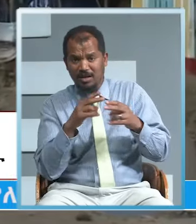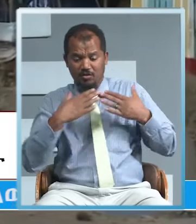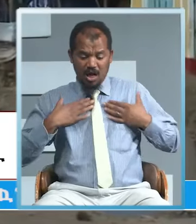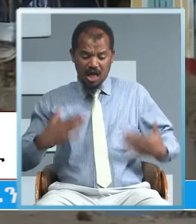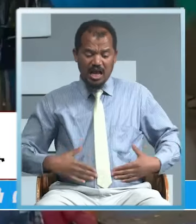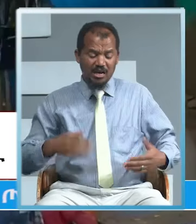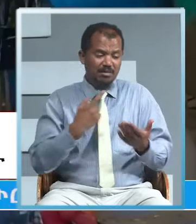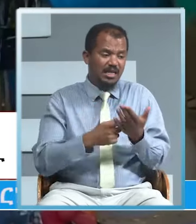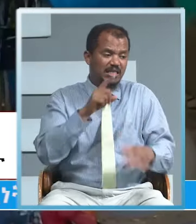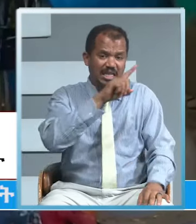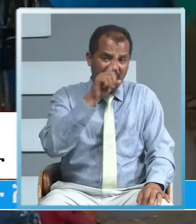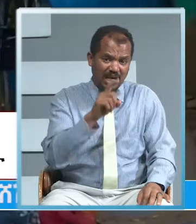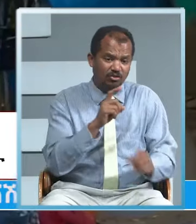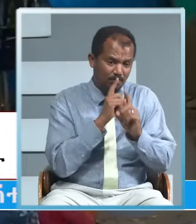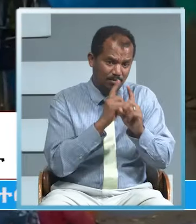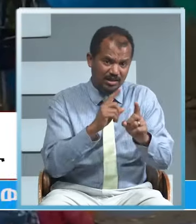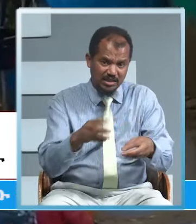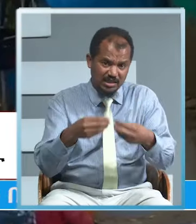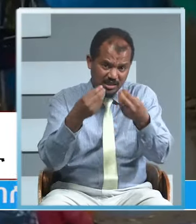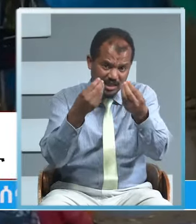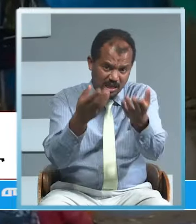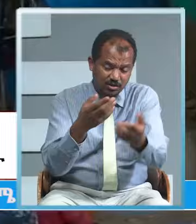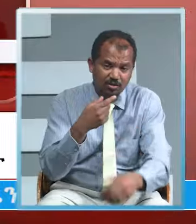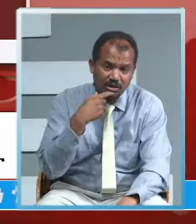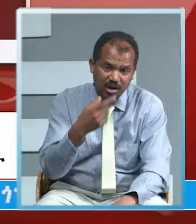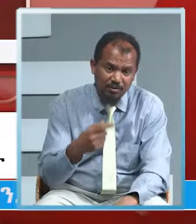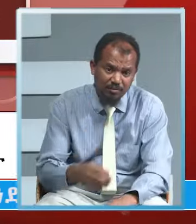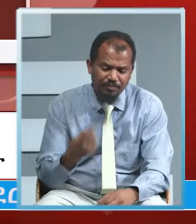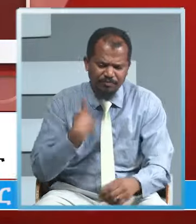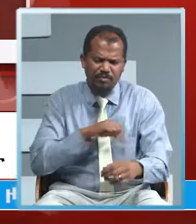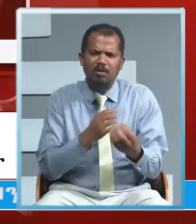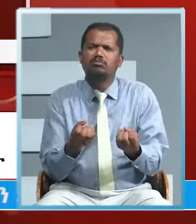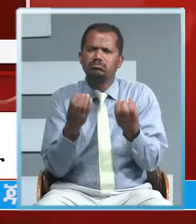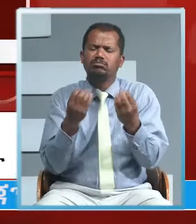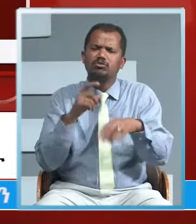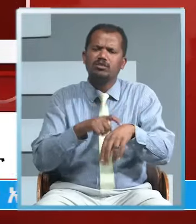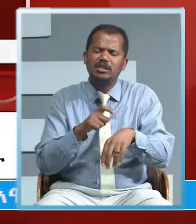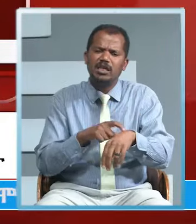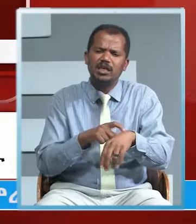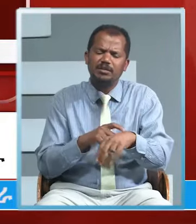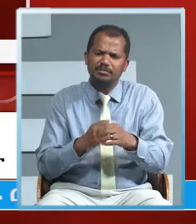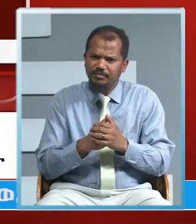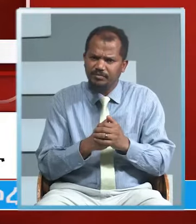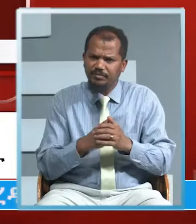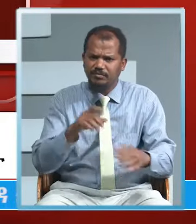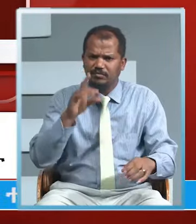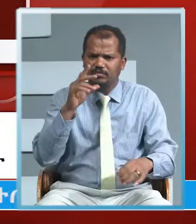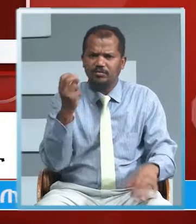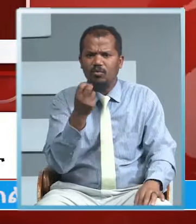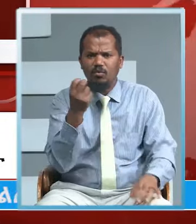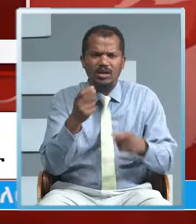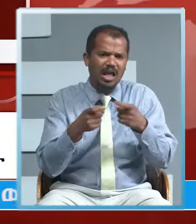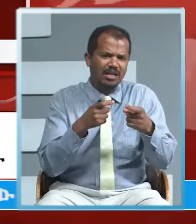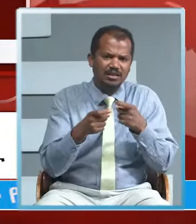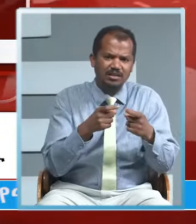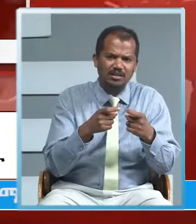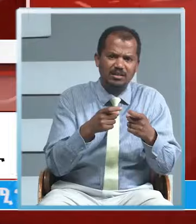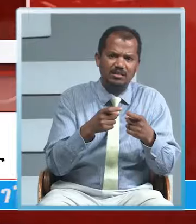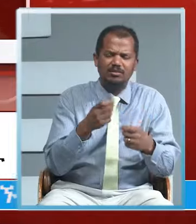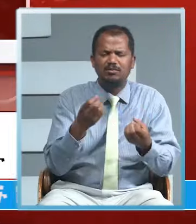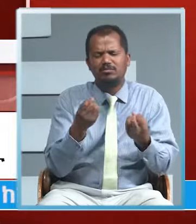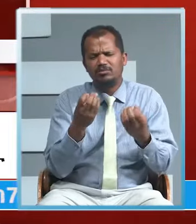አካልም ለዚህ ጥያቄያቸው ምላሽ እንዲሰጣቸው ጠይቀዋል። እኛ እኮ ብዙ ጊዜ ማለት ነው ከወረዳ አስተዳደሩን ወደ